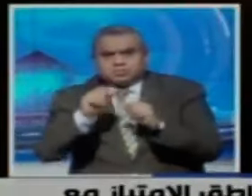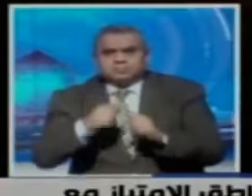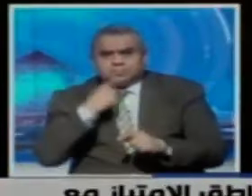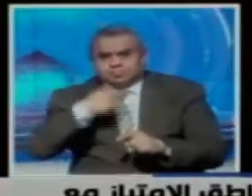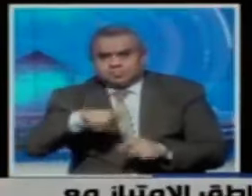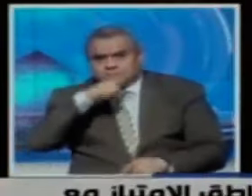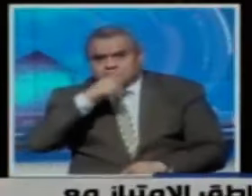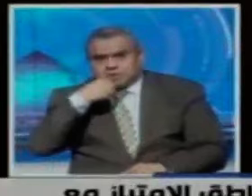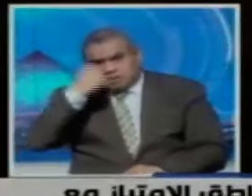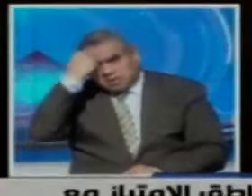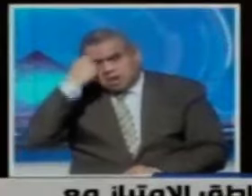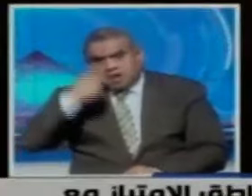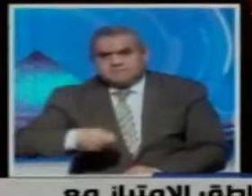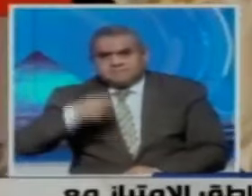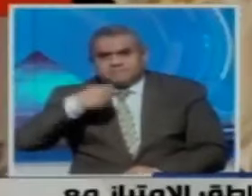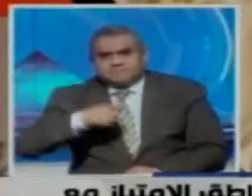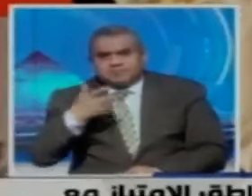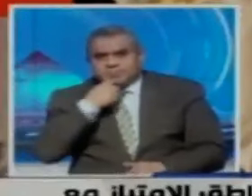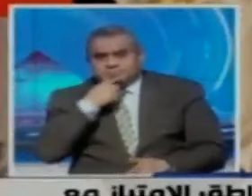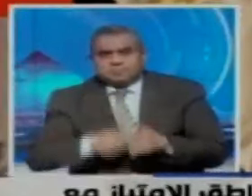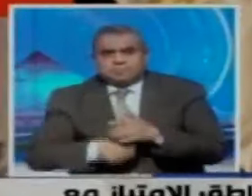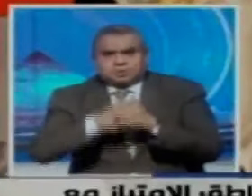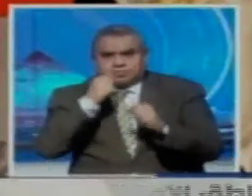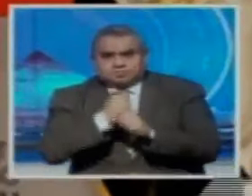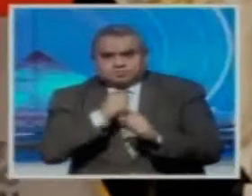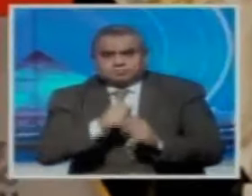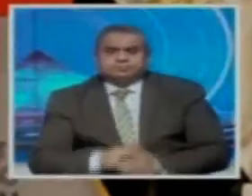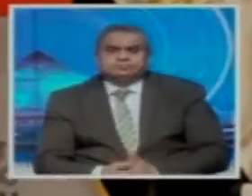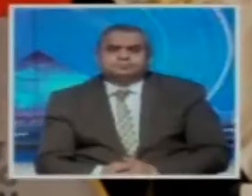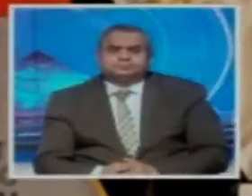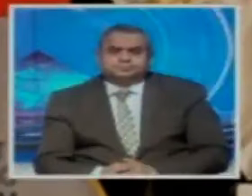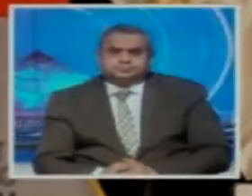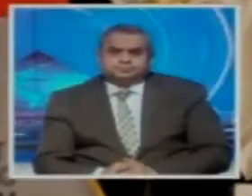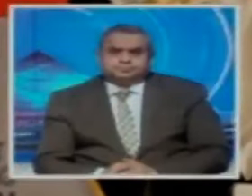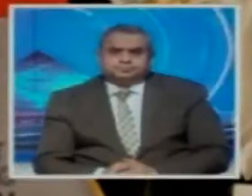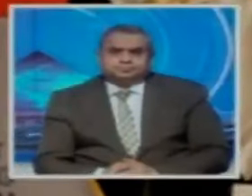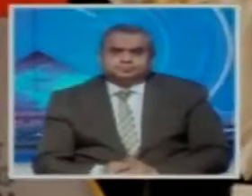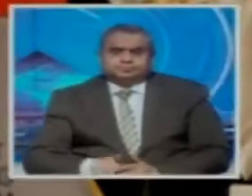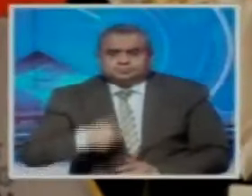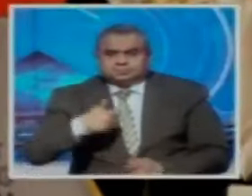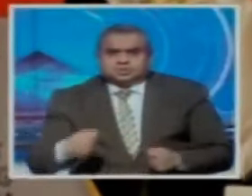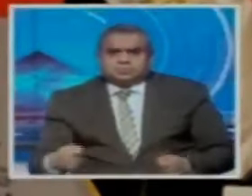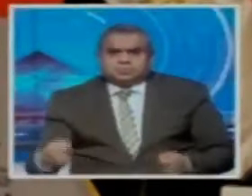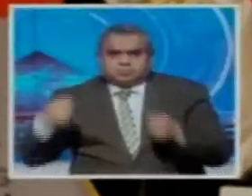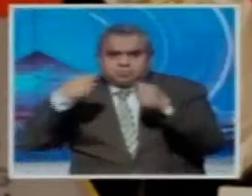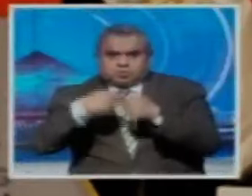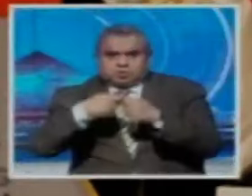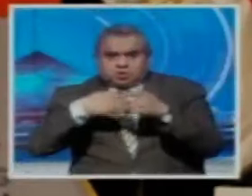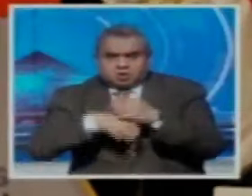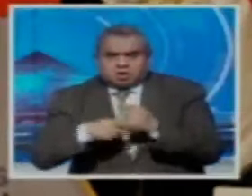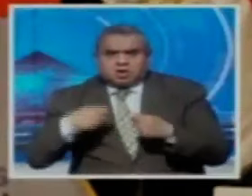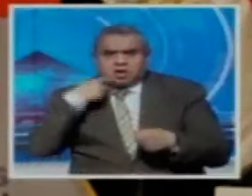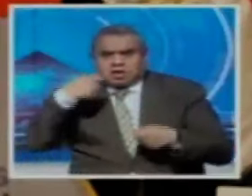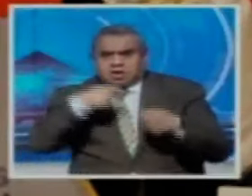أقول مبروك لأنه تعتبر يعني قيمة مضافة للاقتصاد القومي،